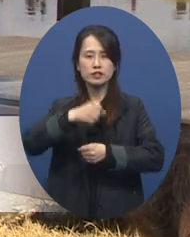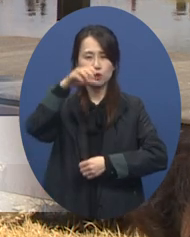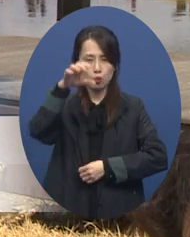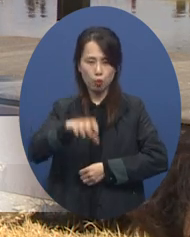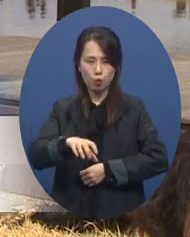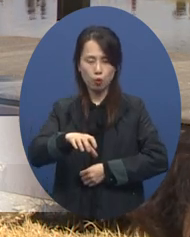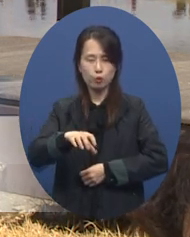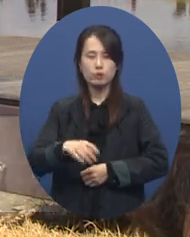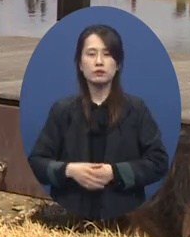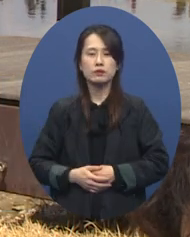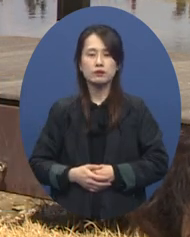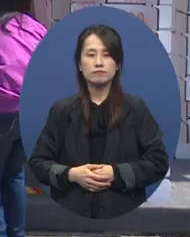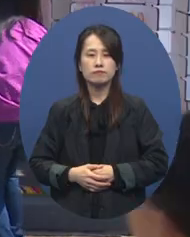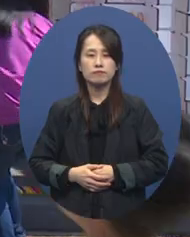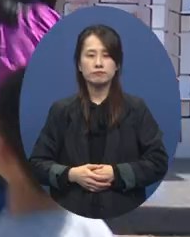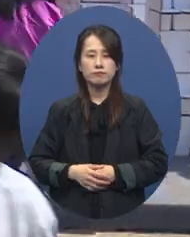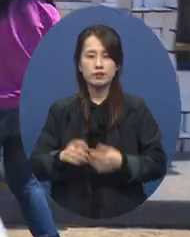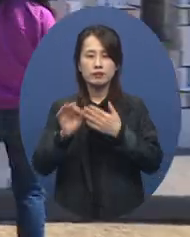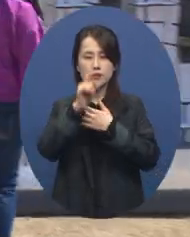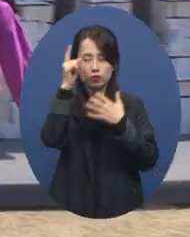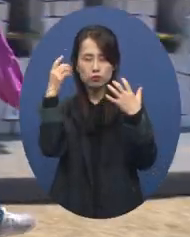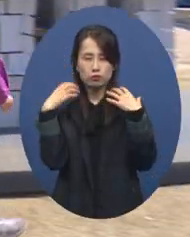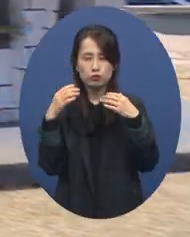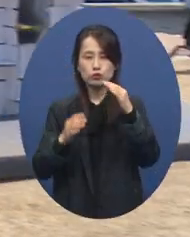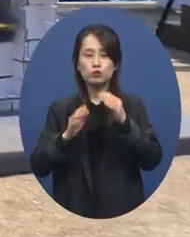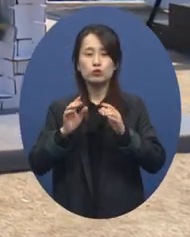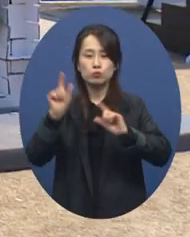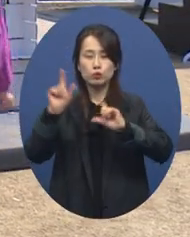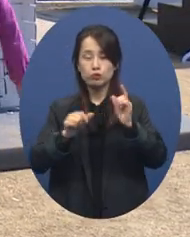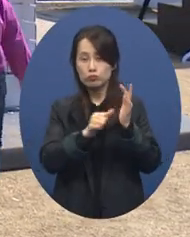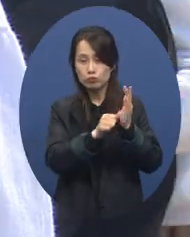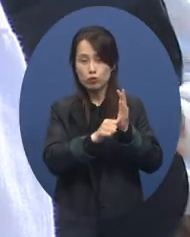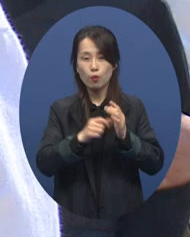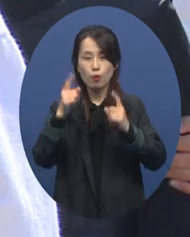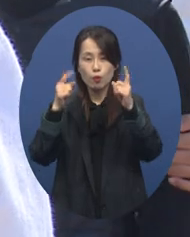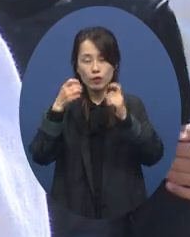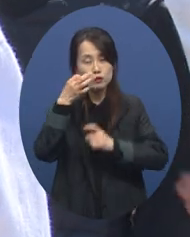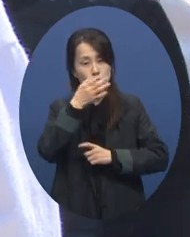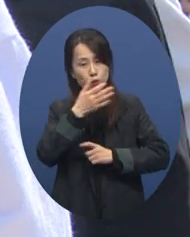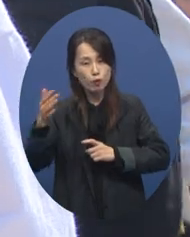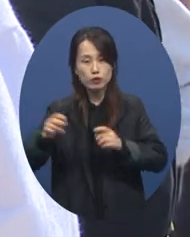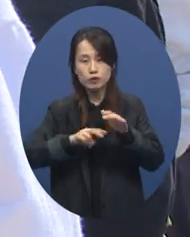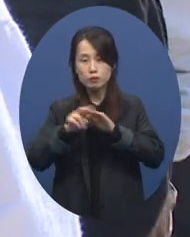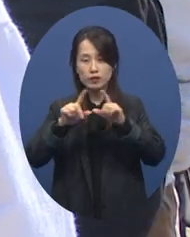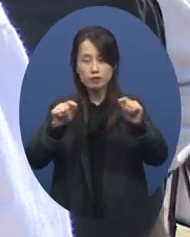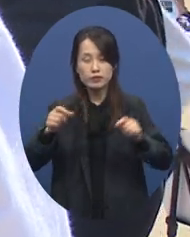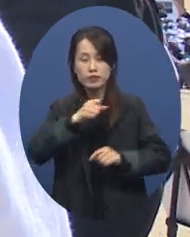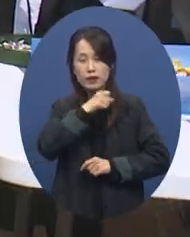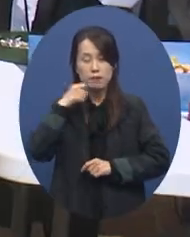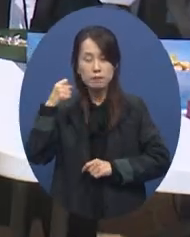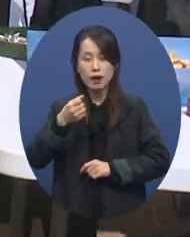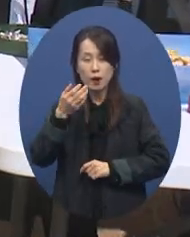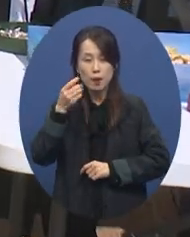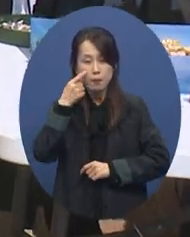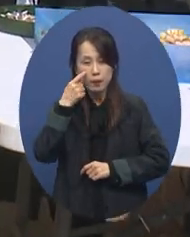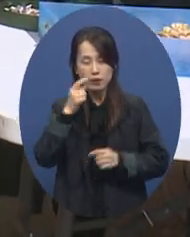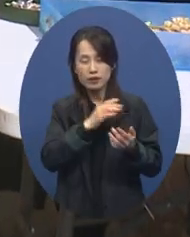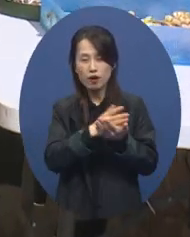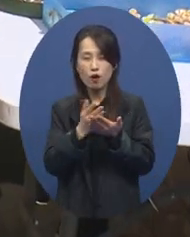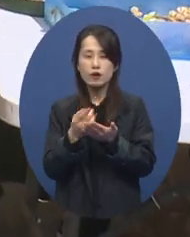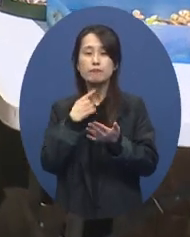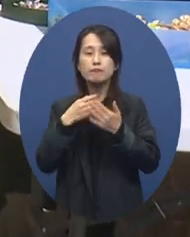그런 다짐을 하는 자리라고 하겠습니다. 임시정부 형상의 조형물과 사진 전시, 피난 음식 맛보기 등 다양한 체험